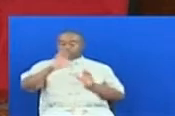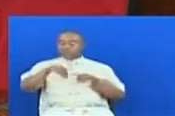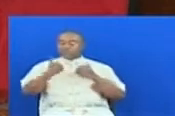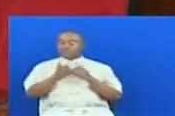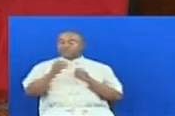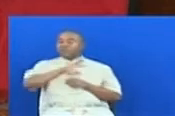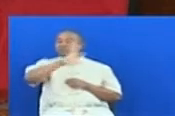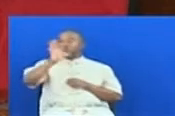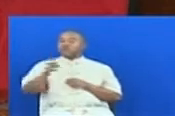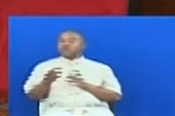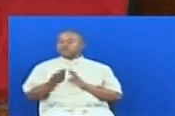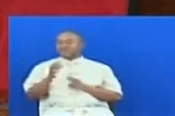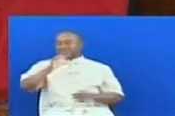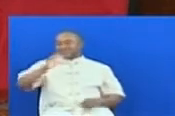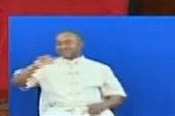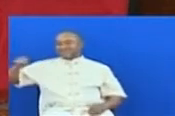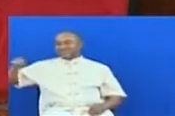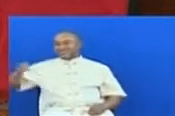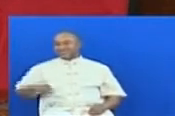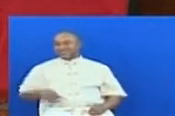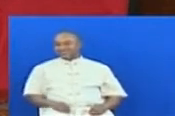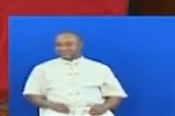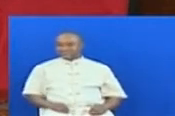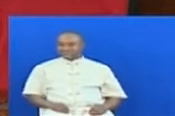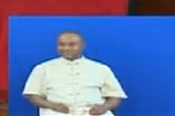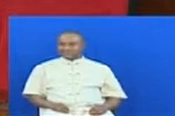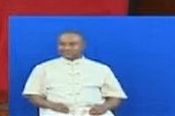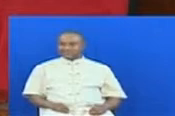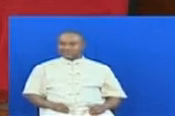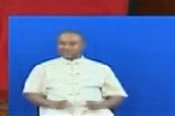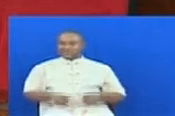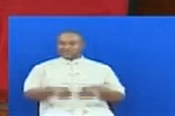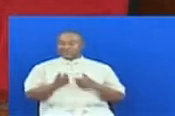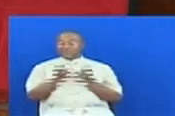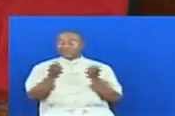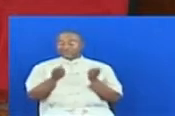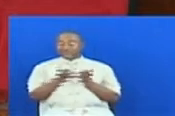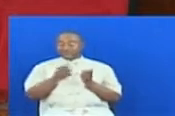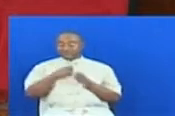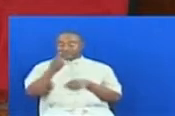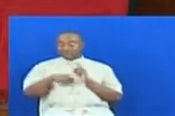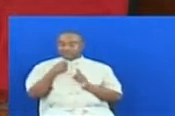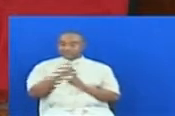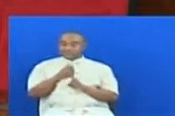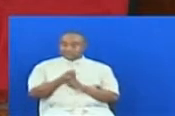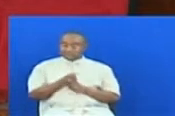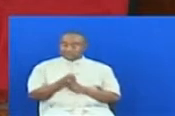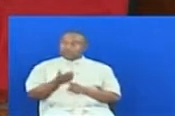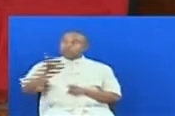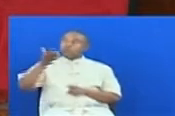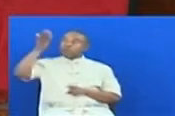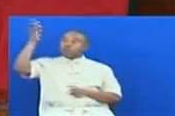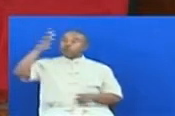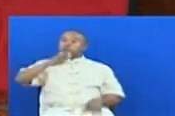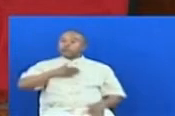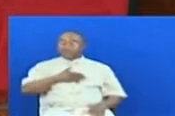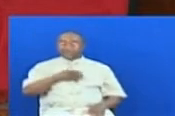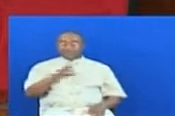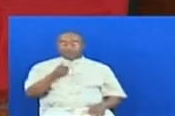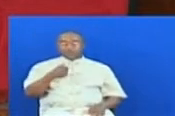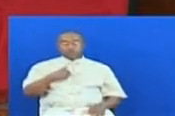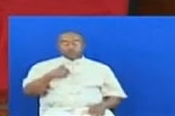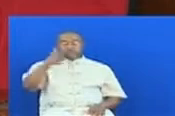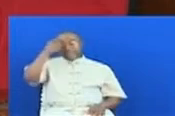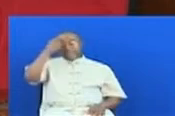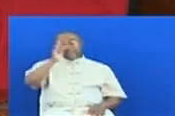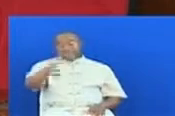chama tawala, nawashukuru sana. Lakini niendelee kuasisitiza, Mwenyezi Mungu akijalia, bado nia ninayo,